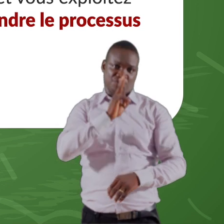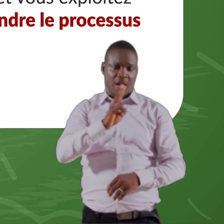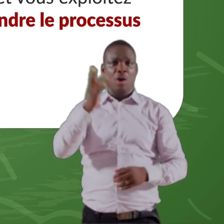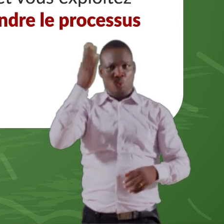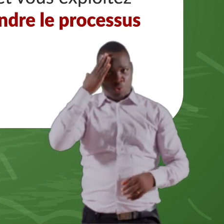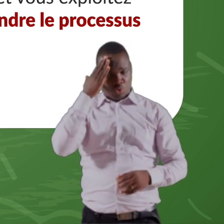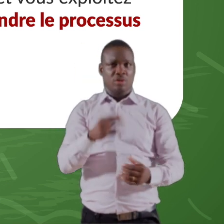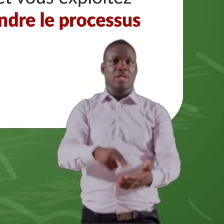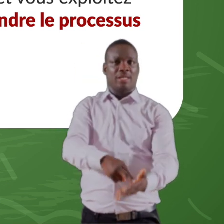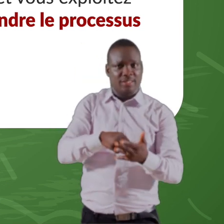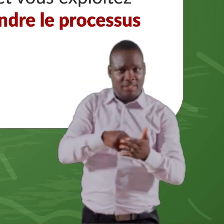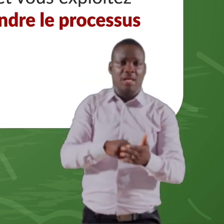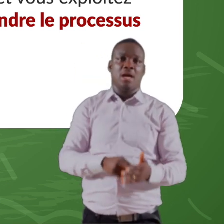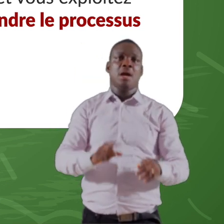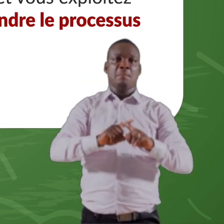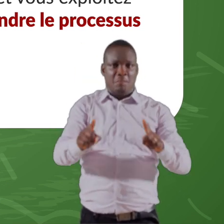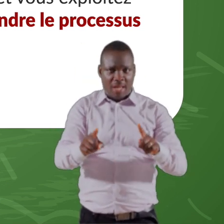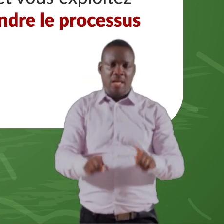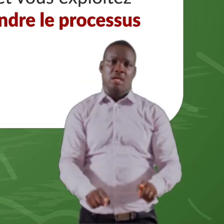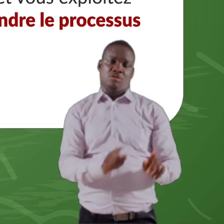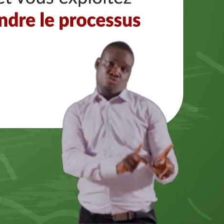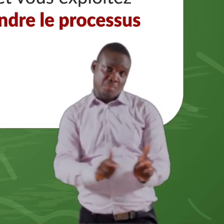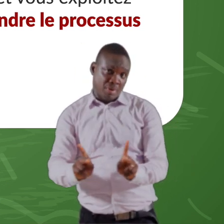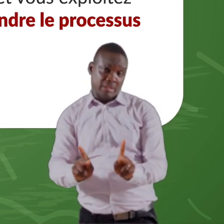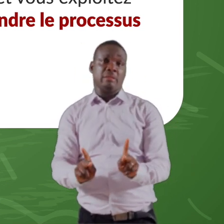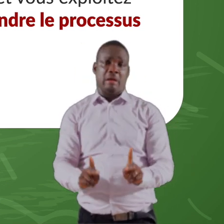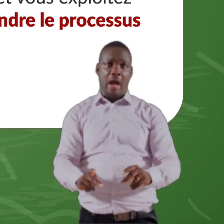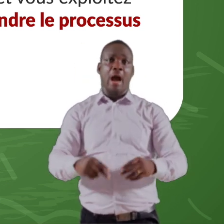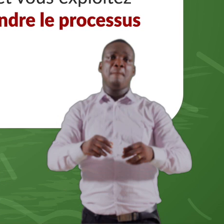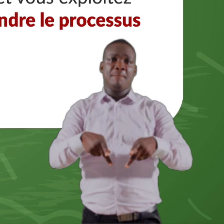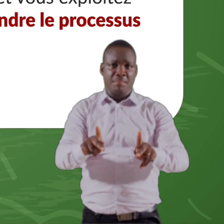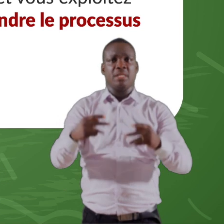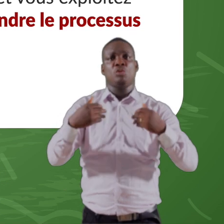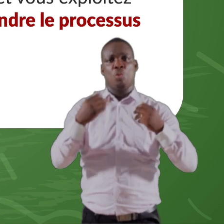résistances, elle a été cependant le processus de plusieurs réformes.